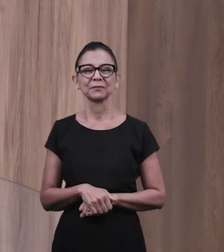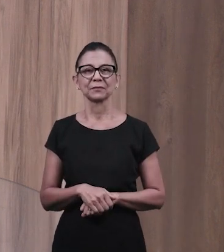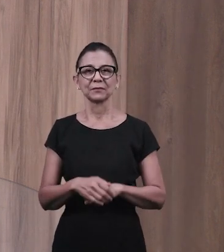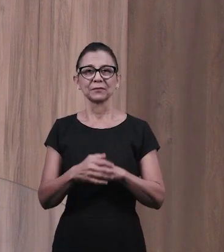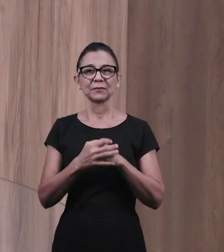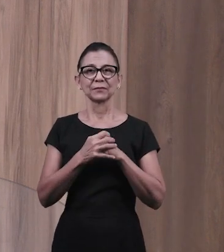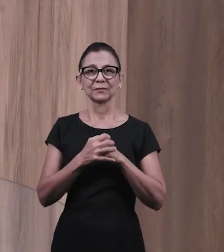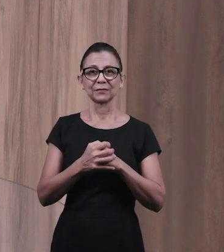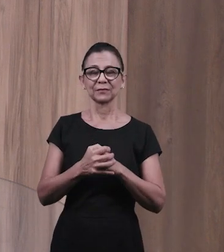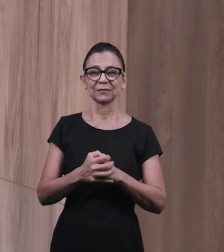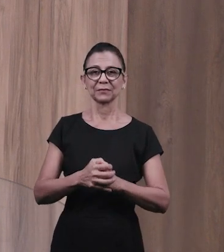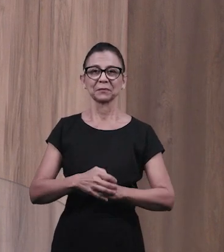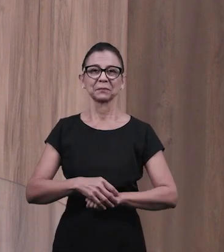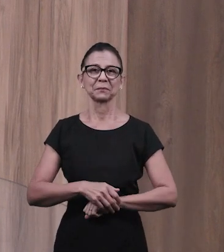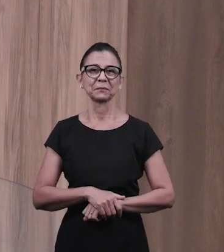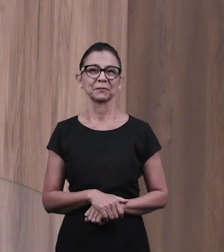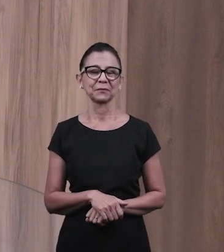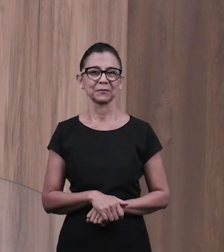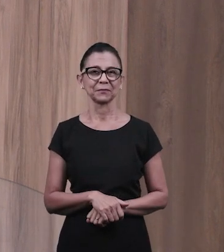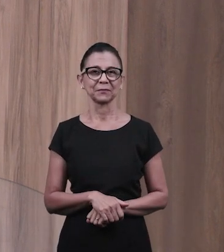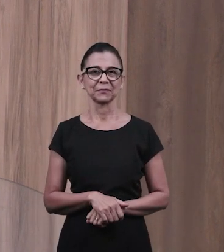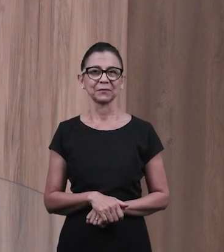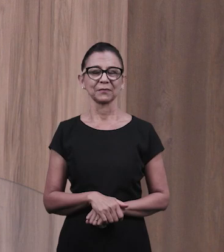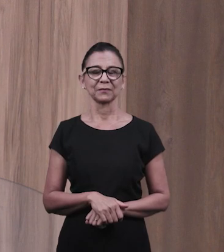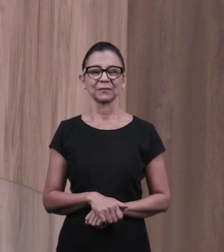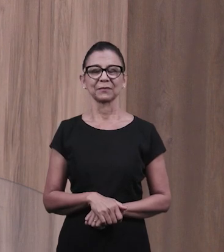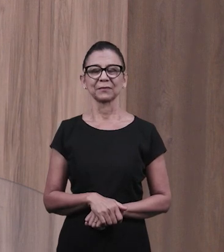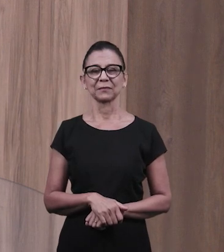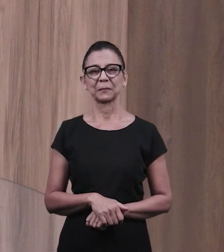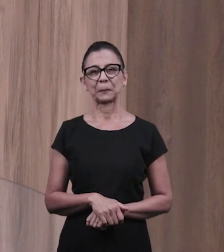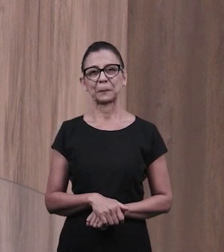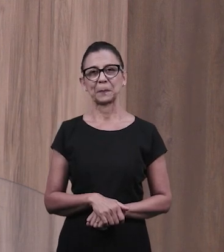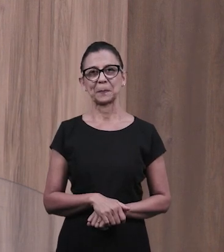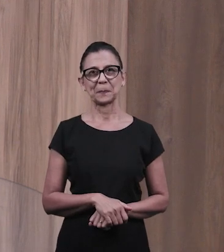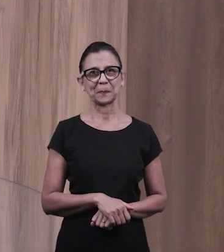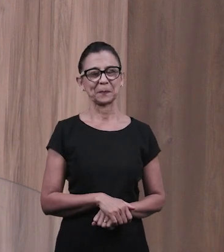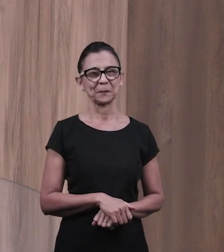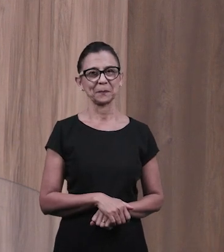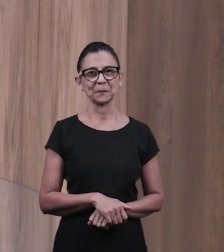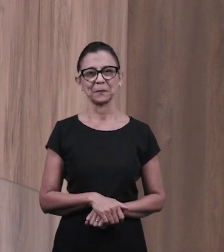Amen. Maintenant, nous allons passer à la demi-lune.